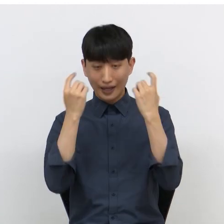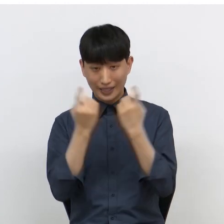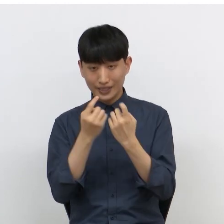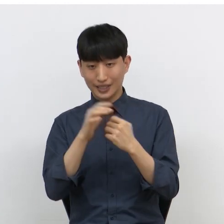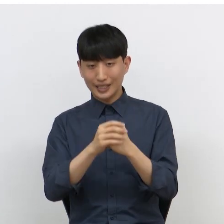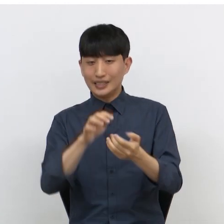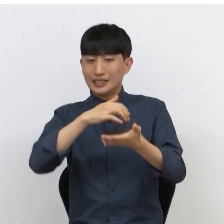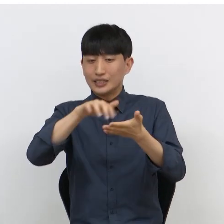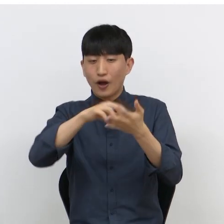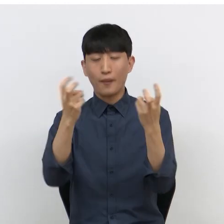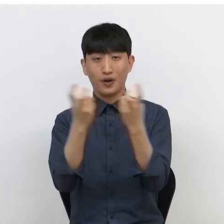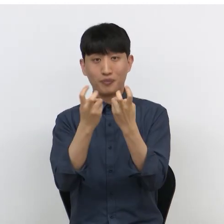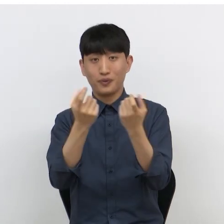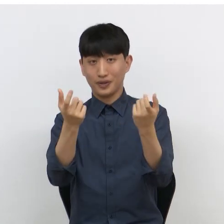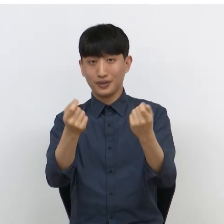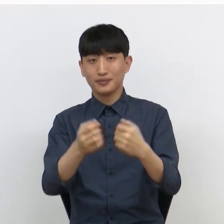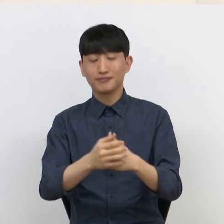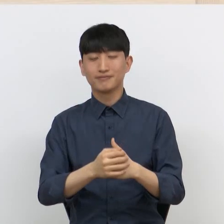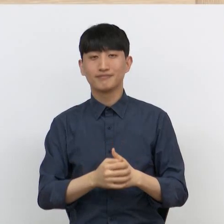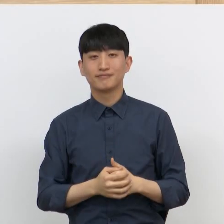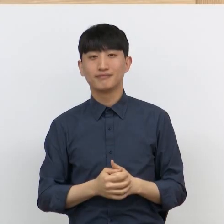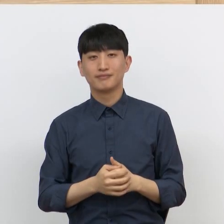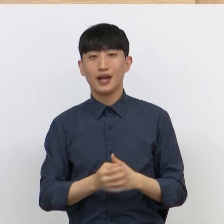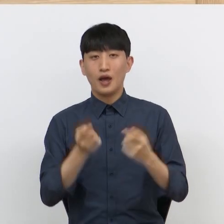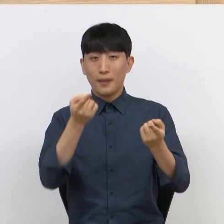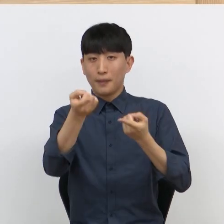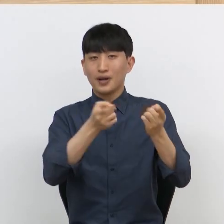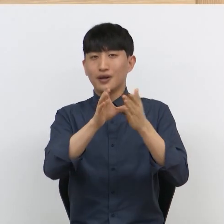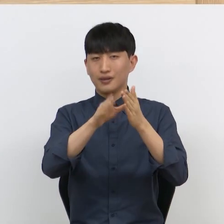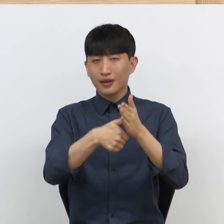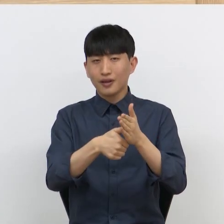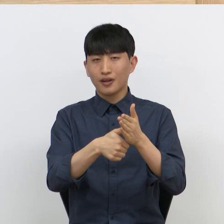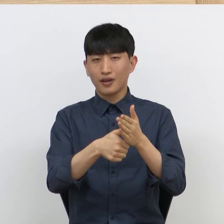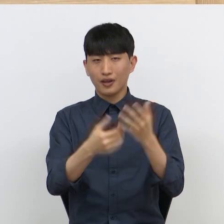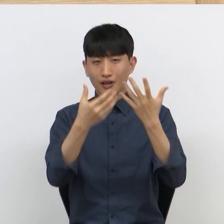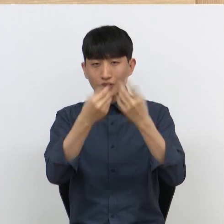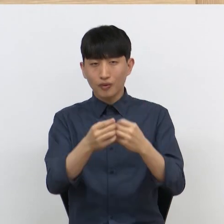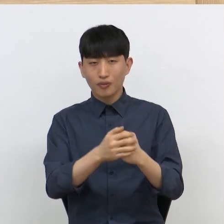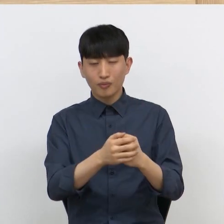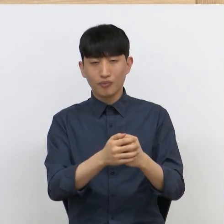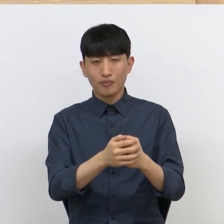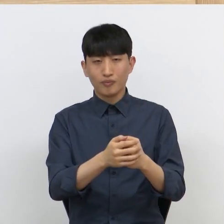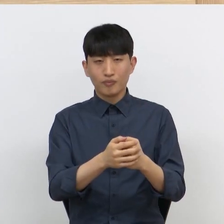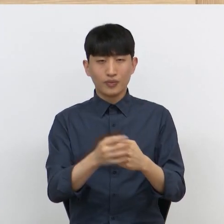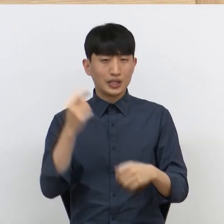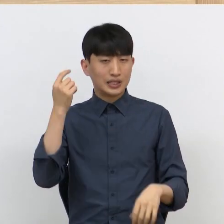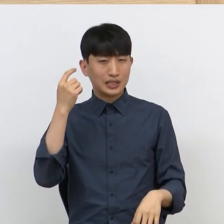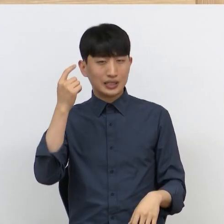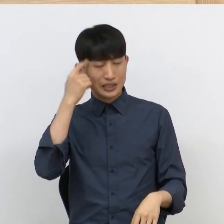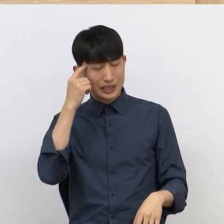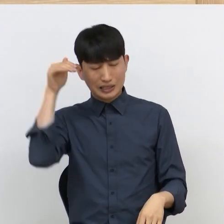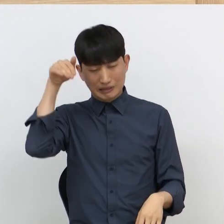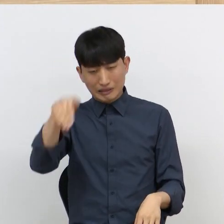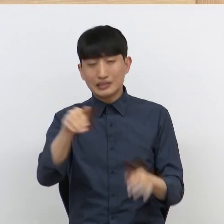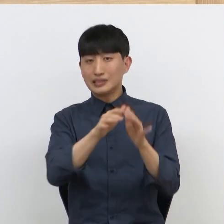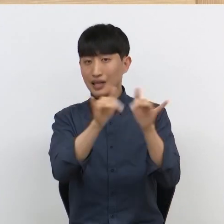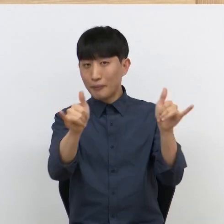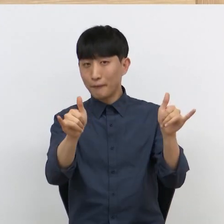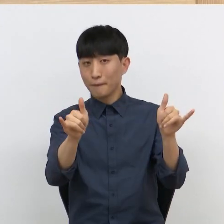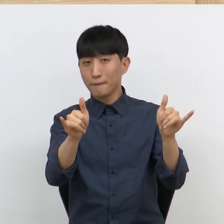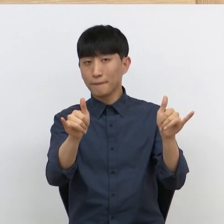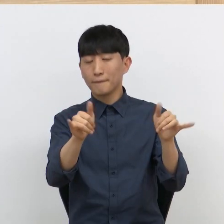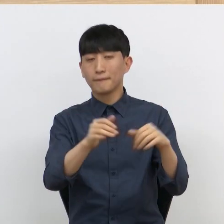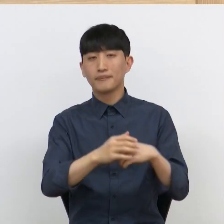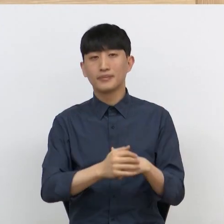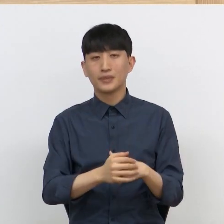측정 방법이죠. 그렇기 때문에 매핑할 때 협조가 잘 안 되는 사람, 또 인지 기능이 떨어지는 사람도 있죠. 그런 사람 같은